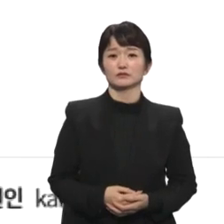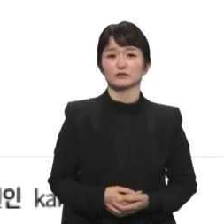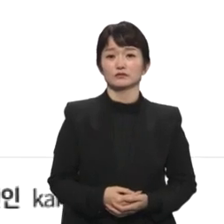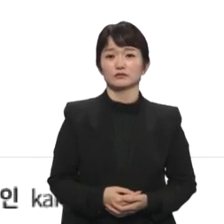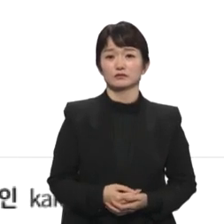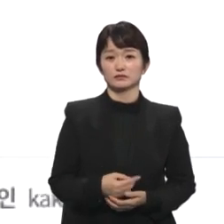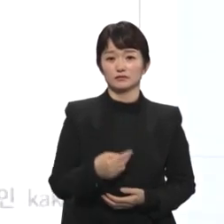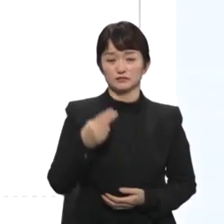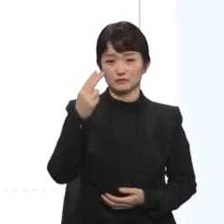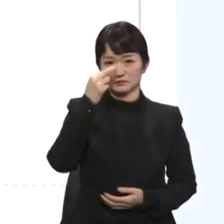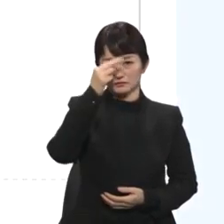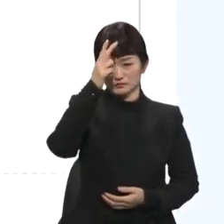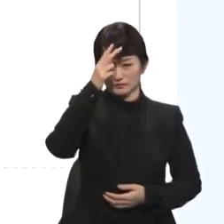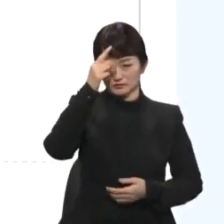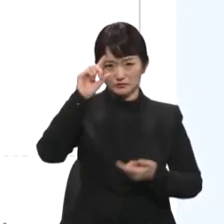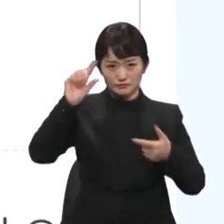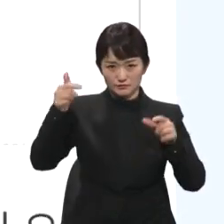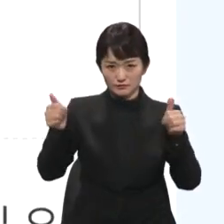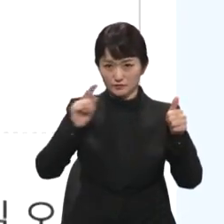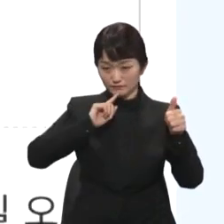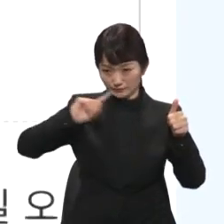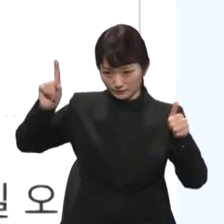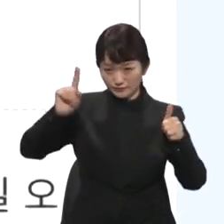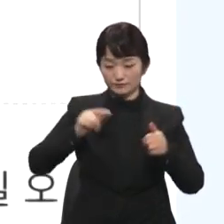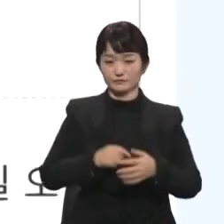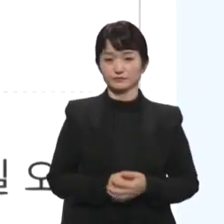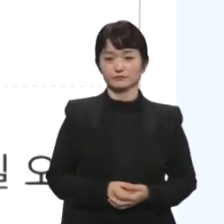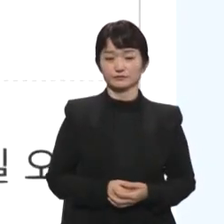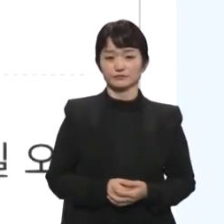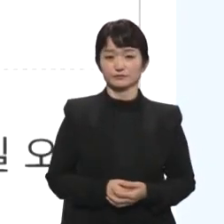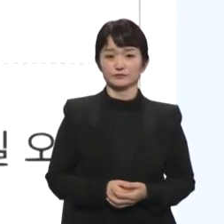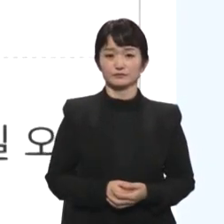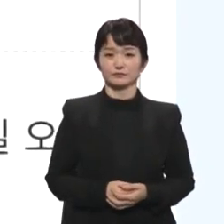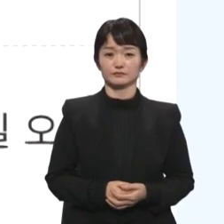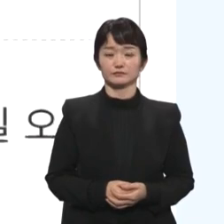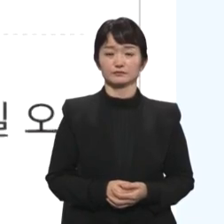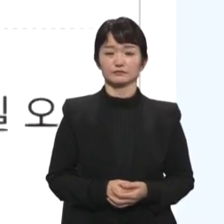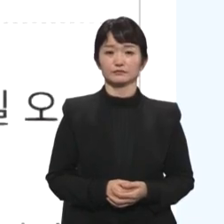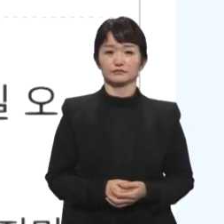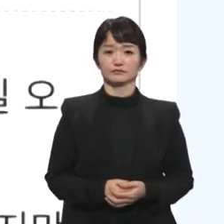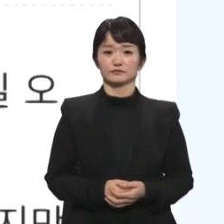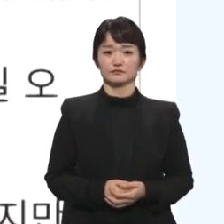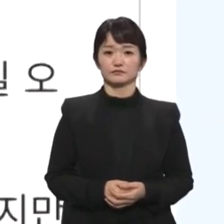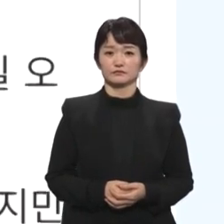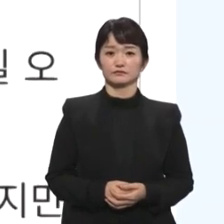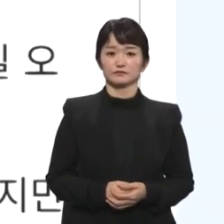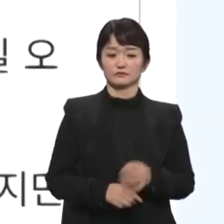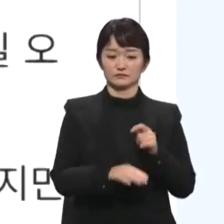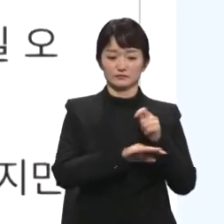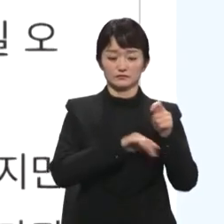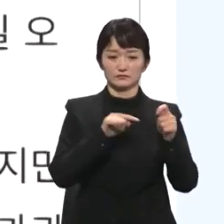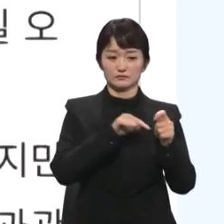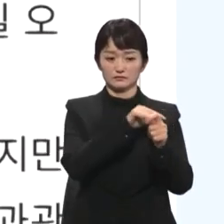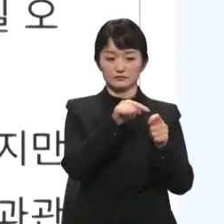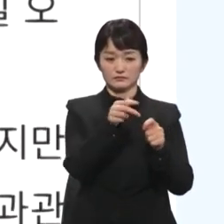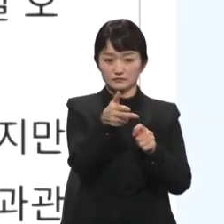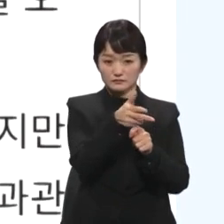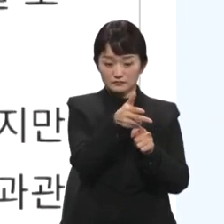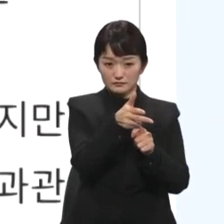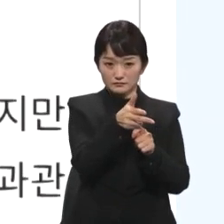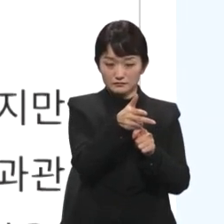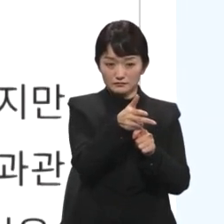항소를 했습니다네 맞습니다 검찰은 아무래도 항소를 했는데요 그런데 이제이 당시에 택시에서 어쨌든 블랙박스로